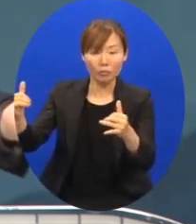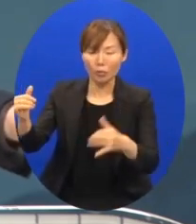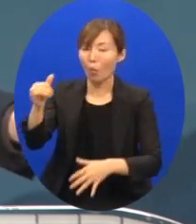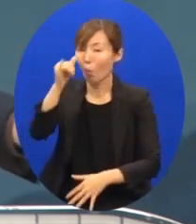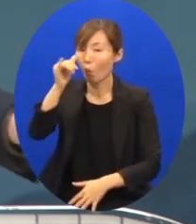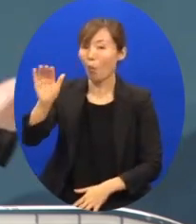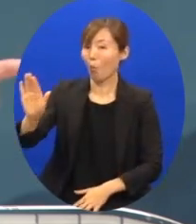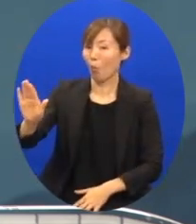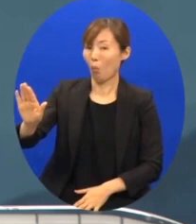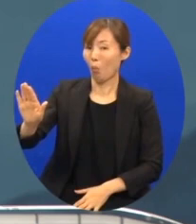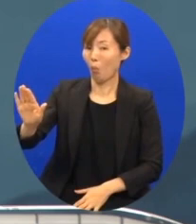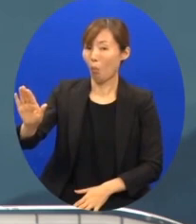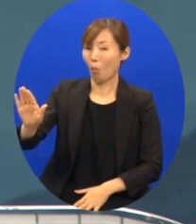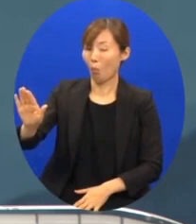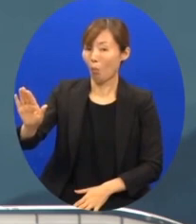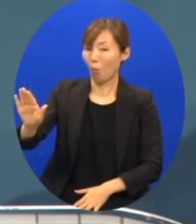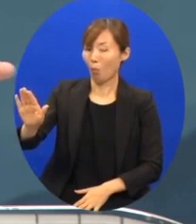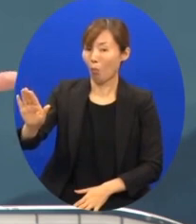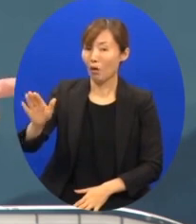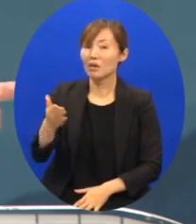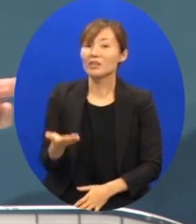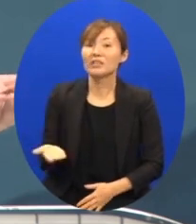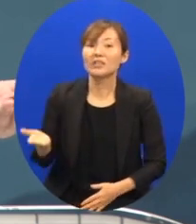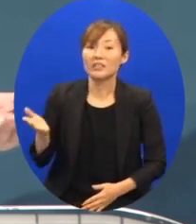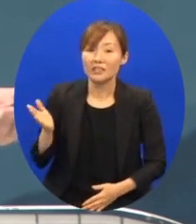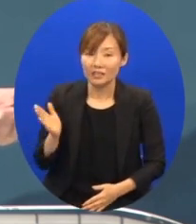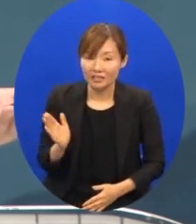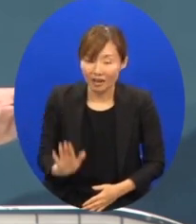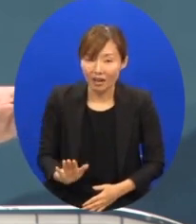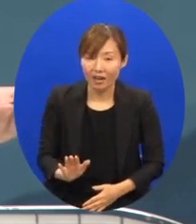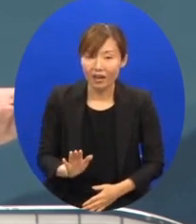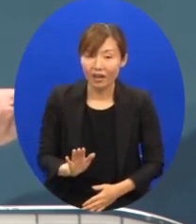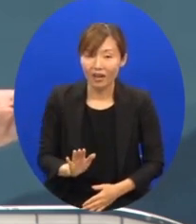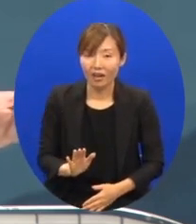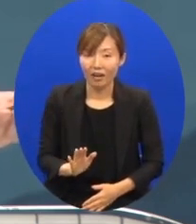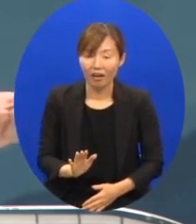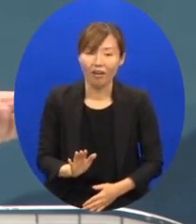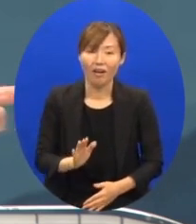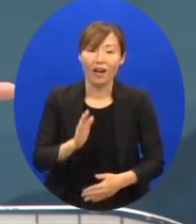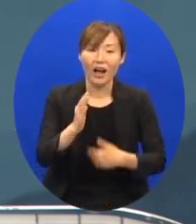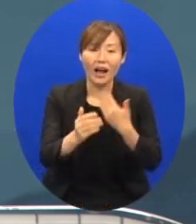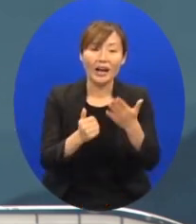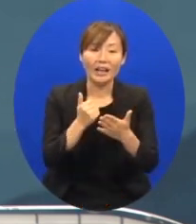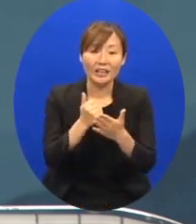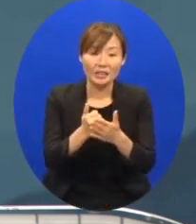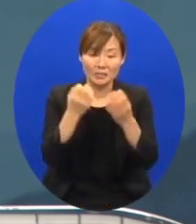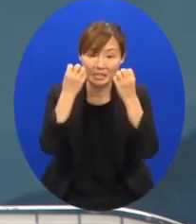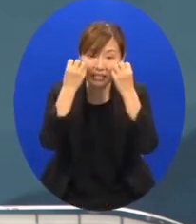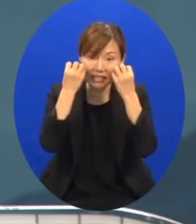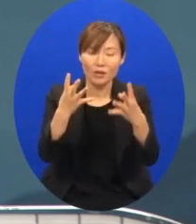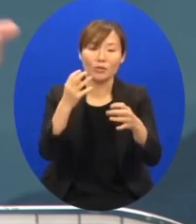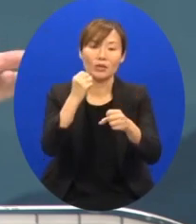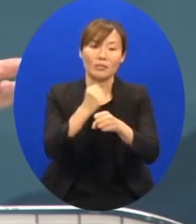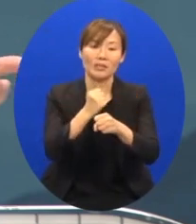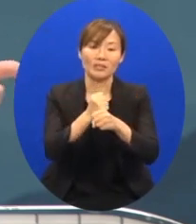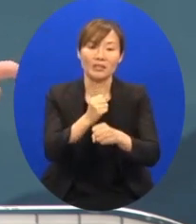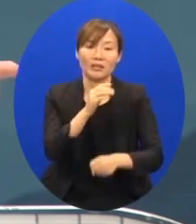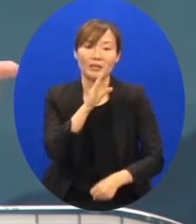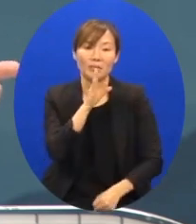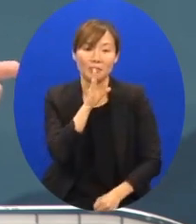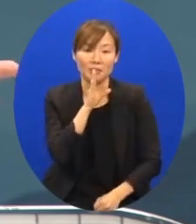겁니다 여러분 좀 덜 진화된 존재 보셨습니까 더 진화된 사람